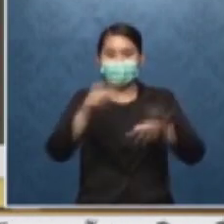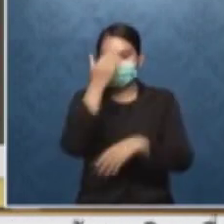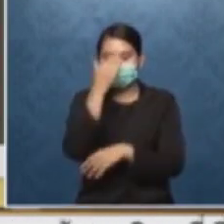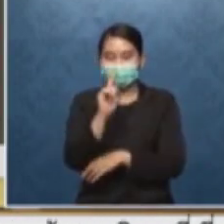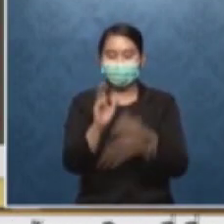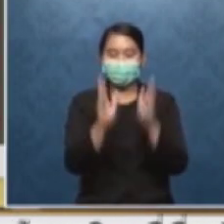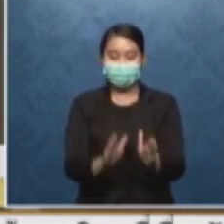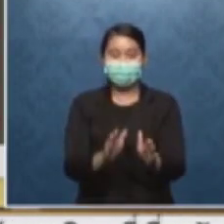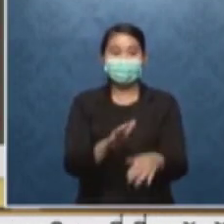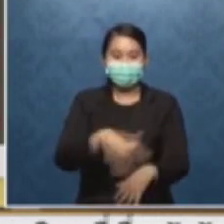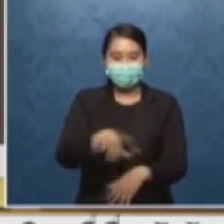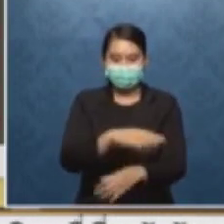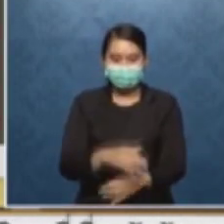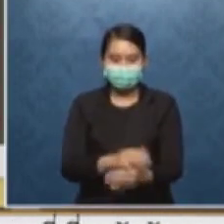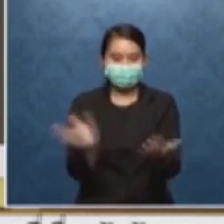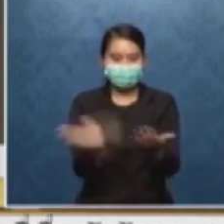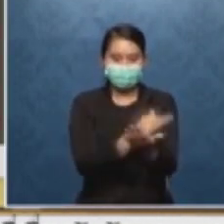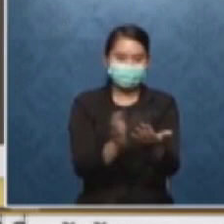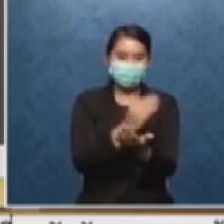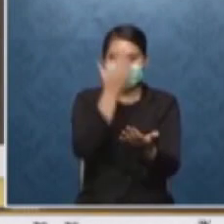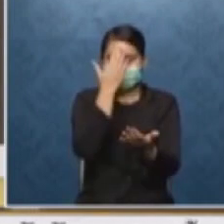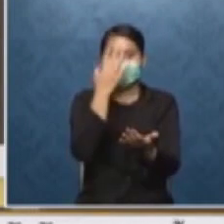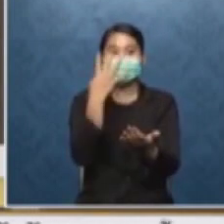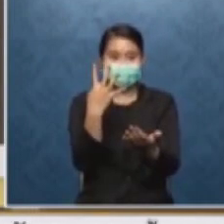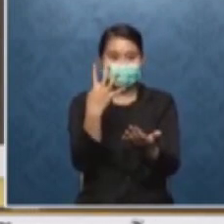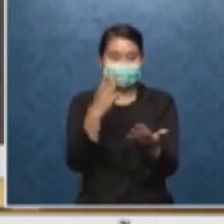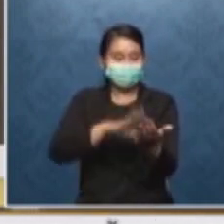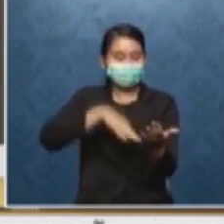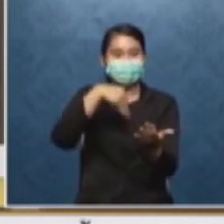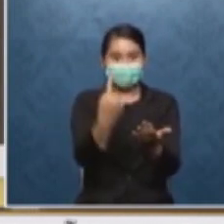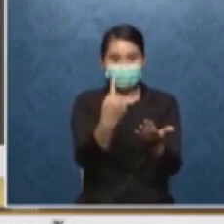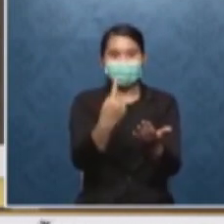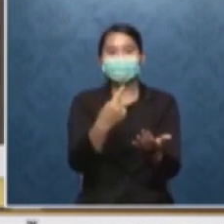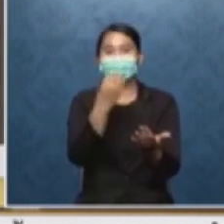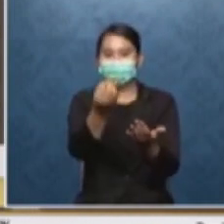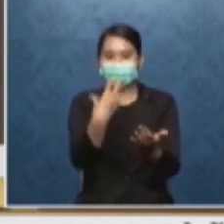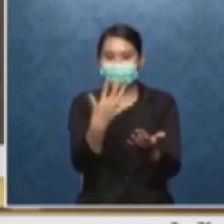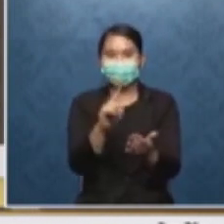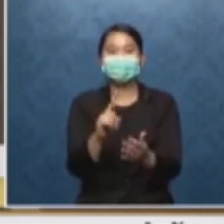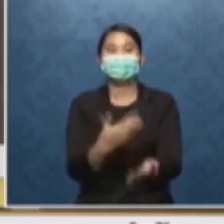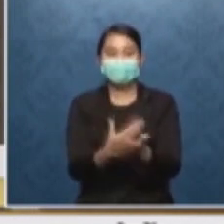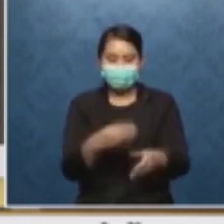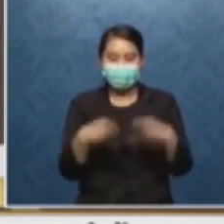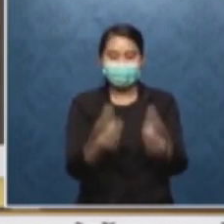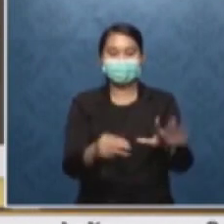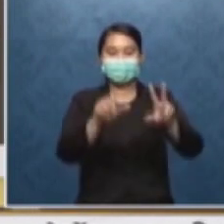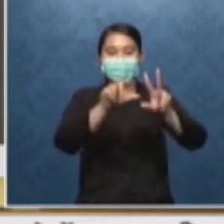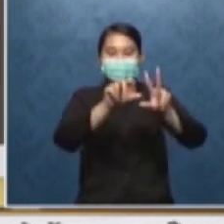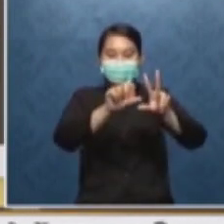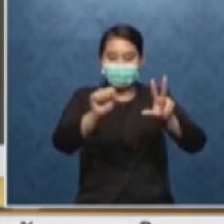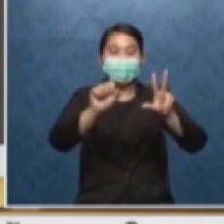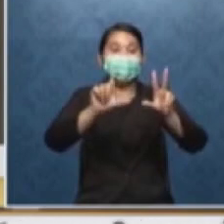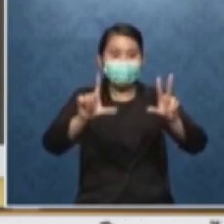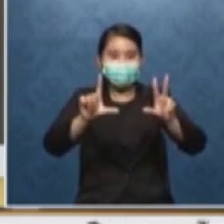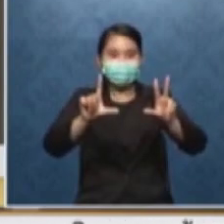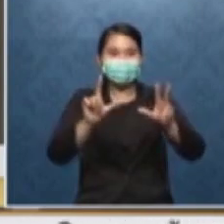ชนเดือดร้อนเปิดไปพรกหน้าที่ 4มีรายละเอียดอยู่หนึ่งแผ่นเขียนว่าเยียวยา 300ล้านแล้วเอาพี่น้องประชา